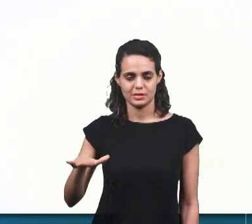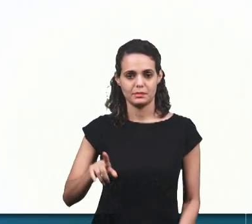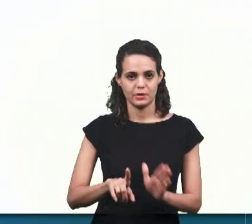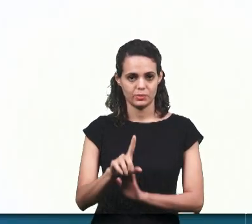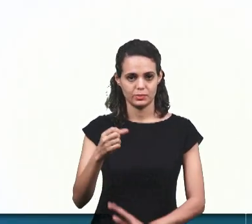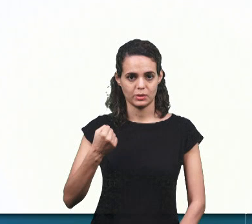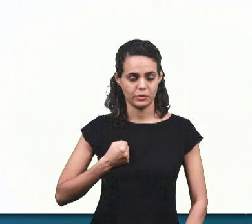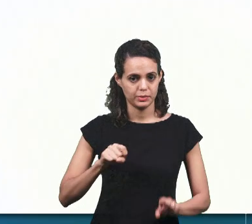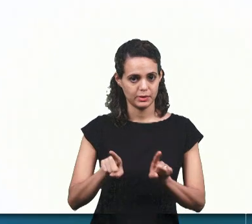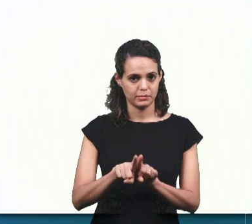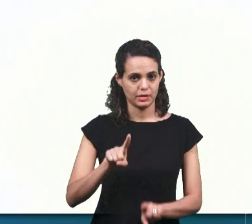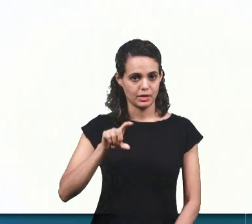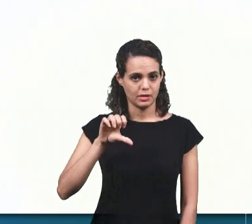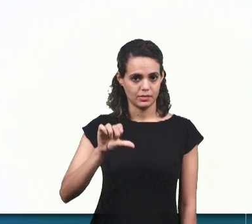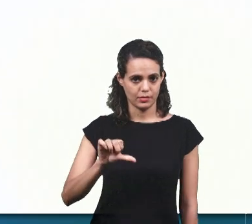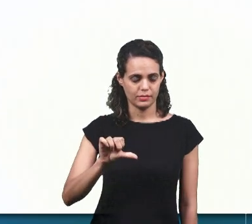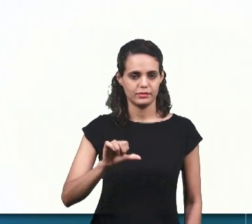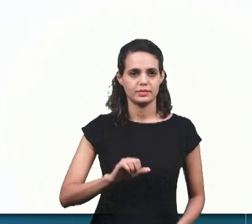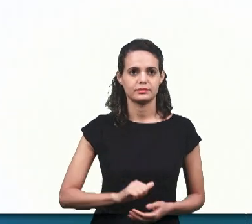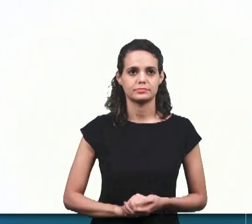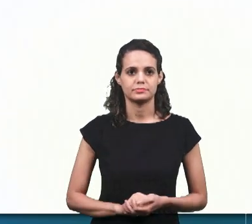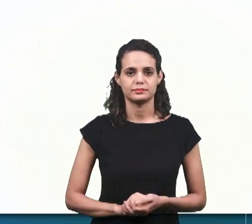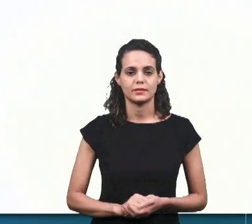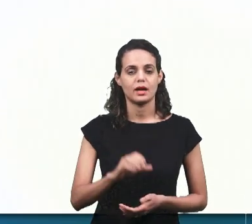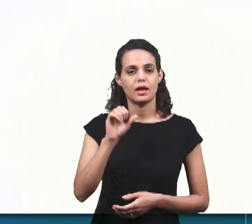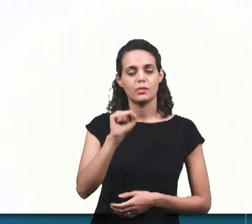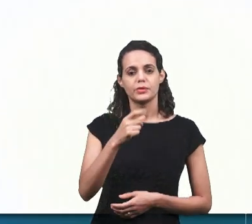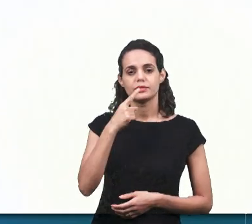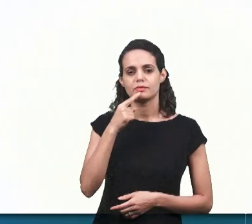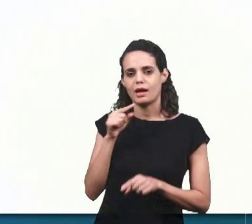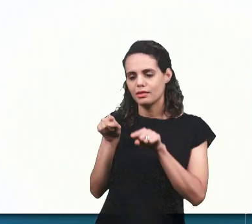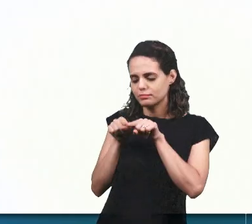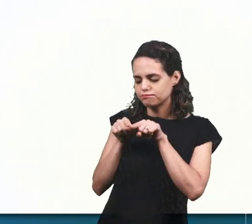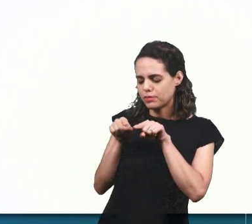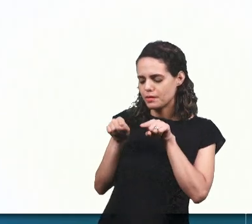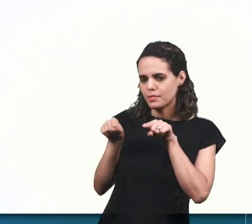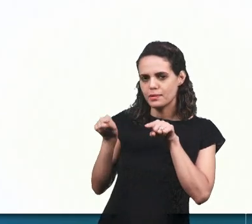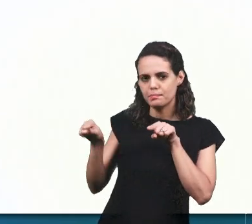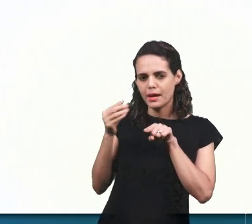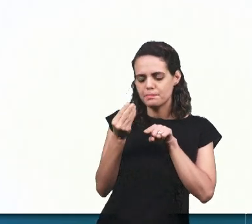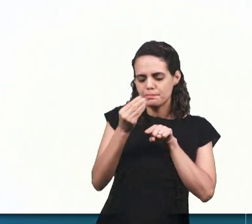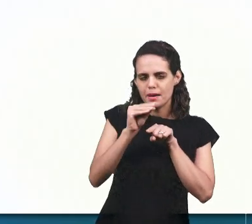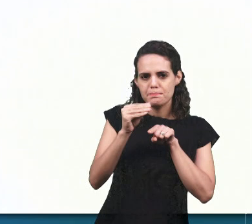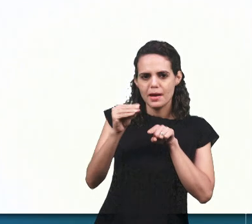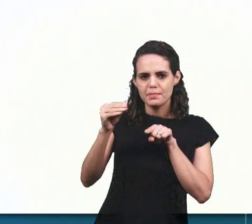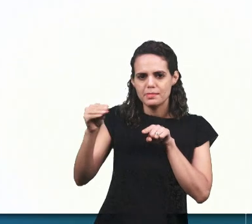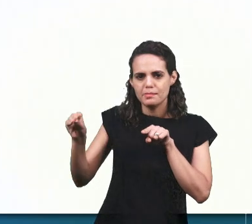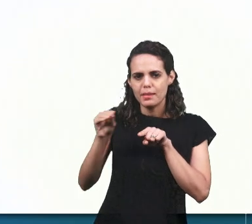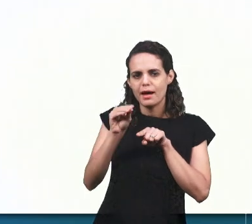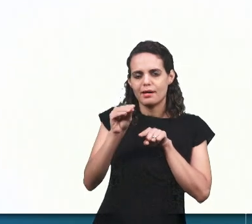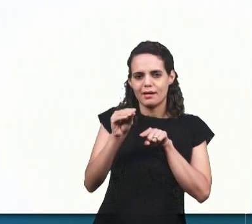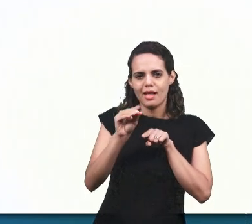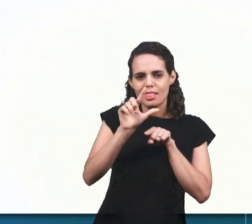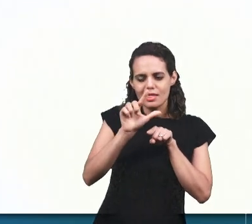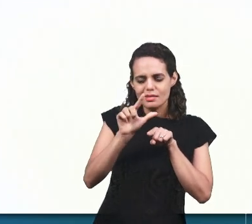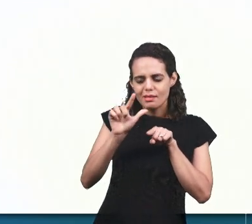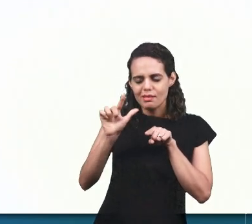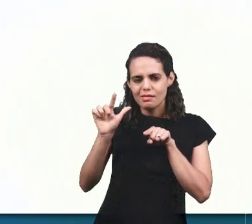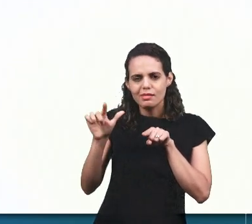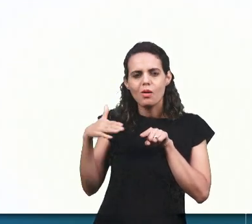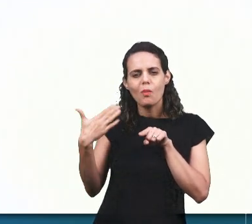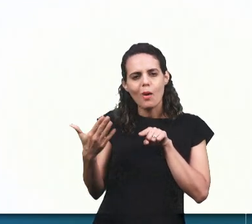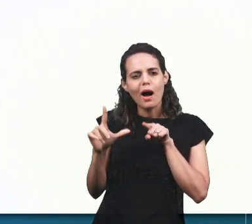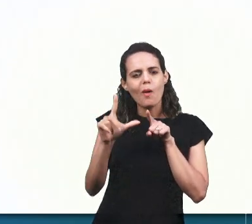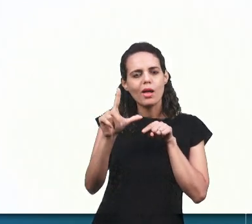9. La question 8 dit, complétez le mot ci-dessus qui donne le nom à la thématique de cette BD.